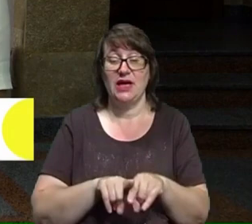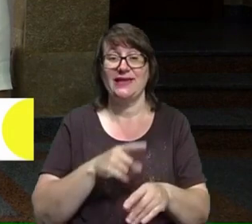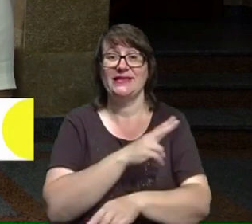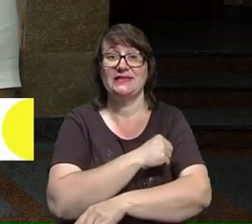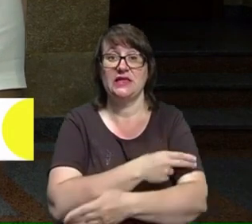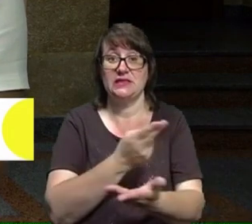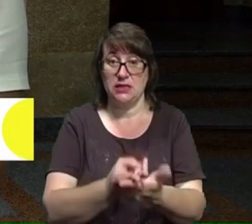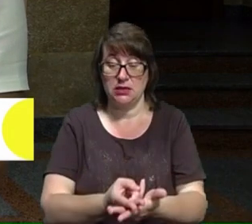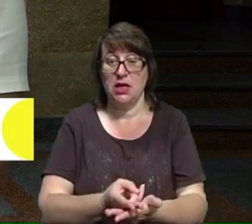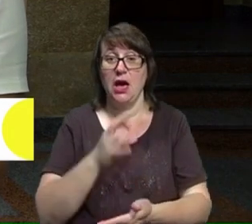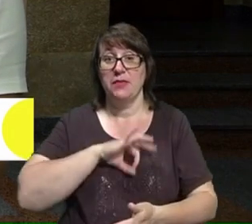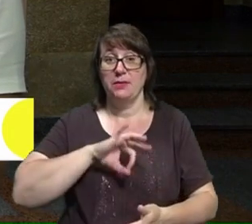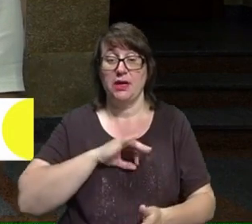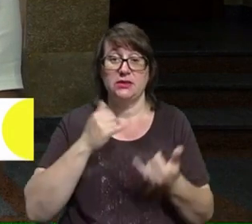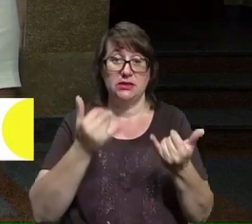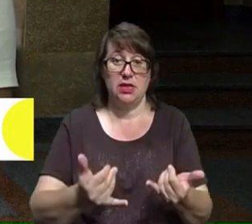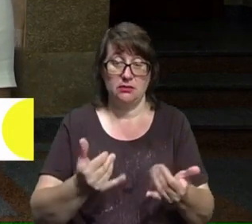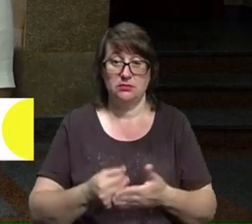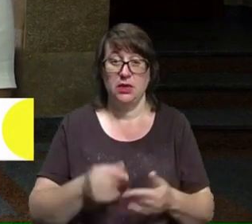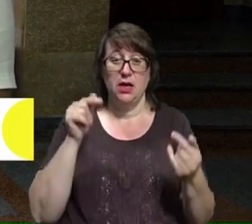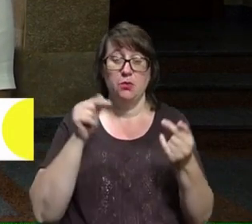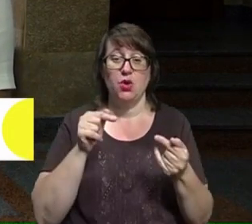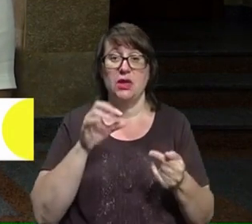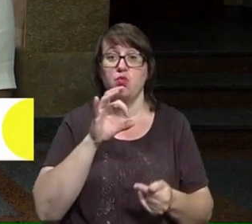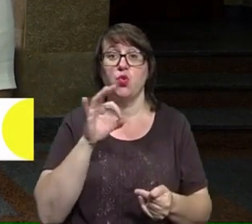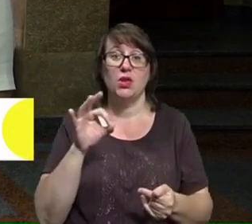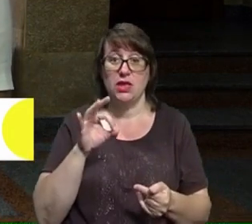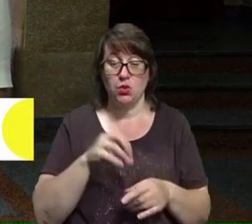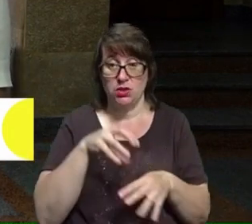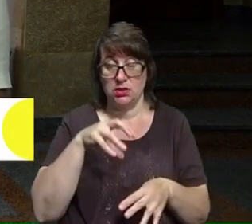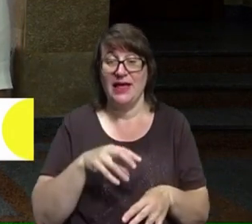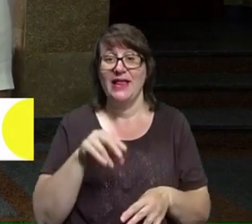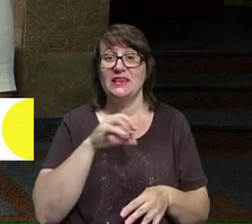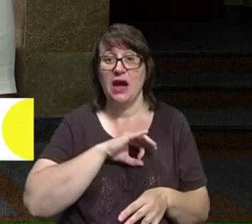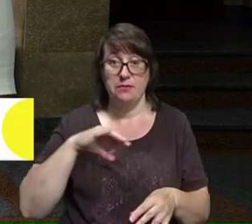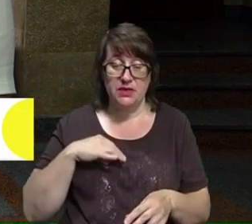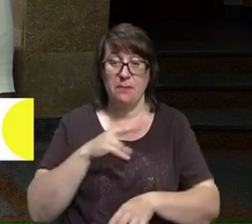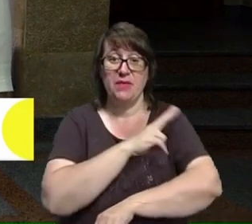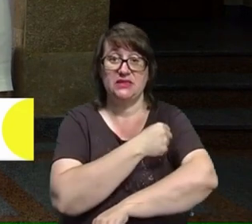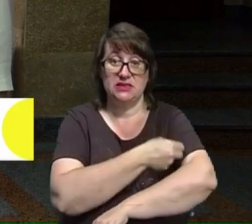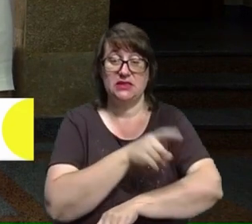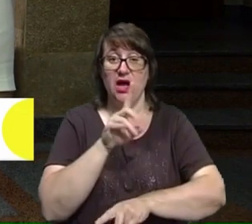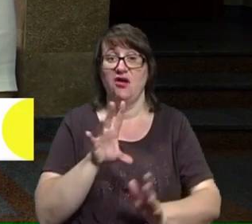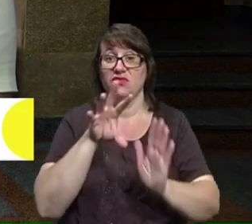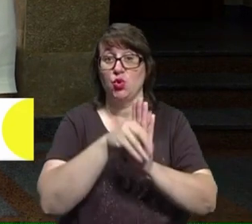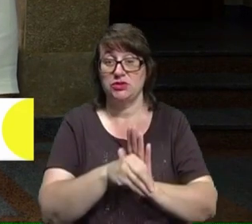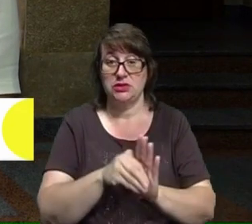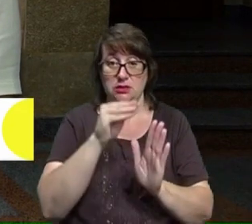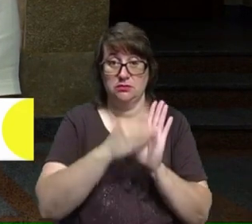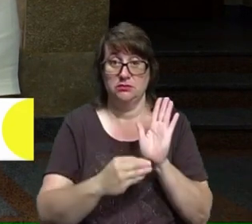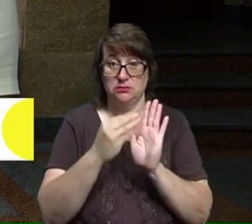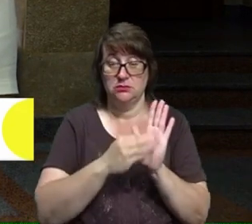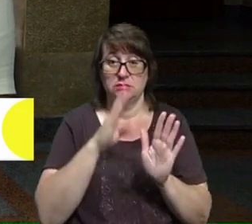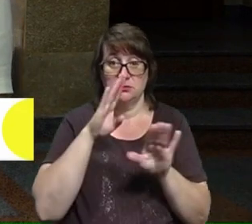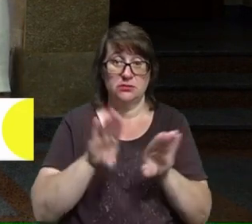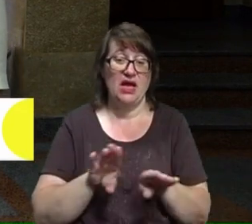препарати для протипухлинної терапії. Медсестра своєю чергою вносила належні дані про нібито видачу цих